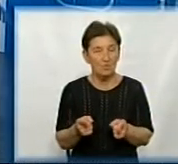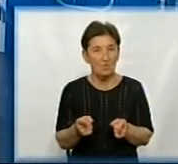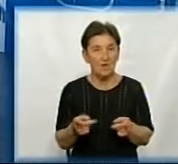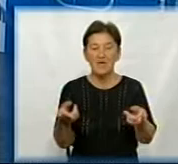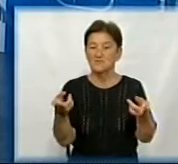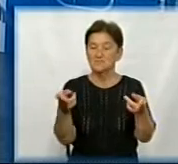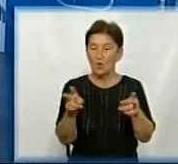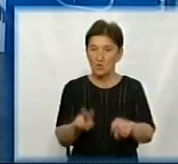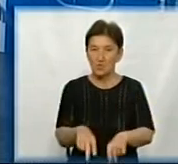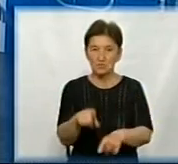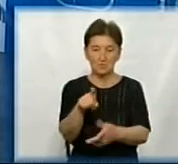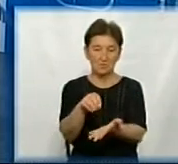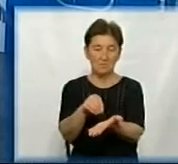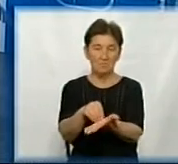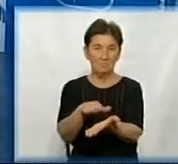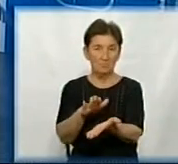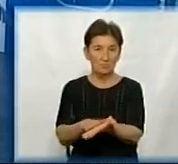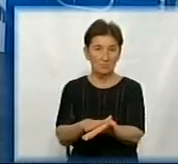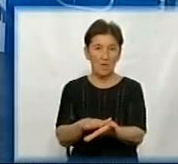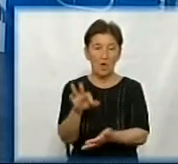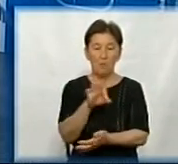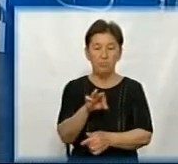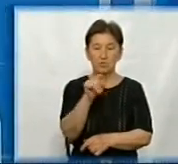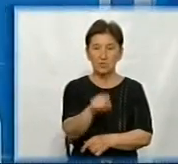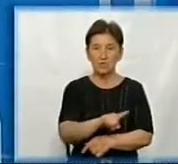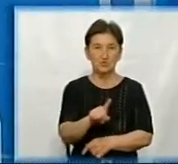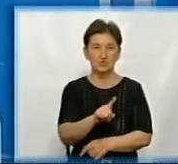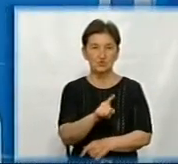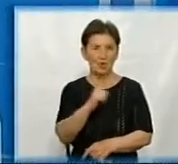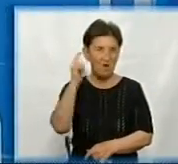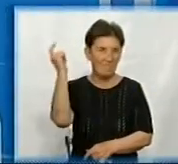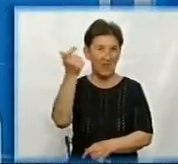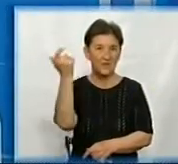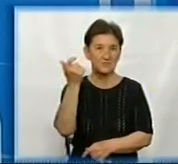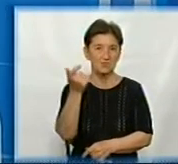залишився запис в реєстрі речових прав про те, що власником